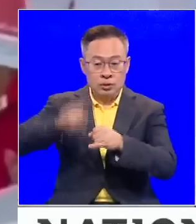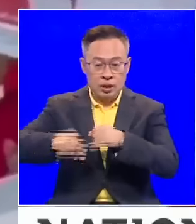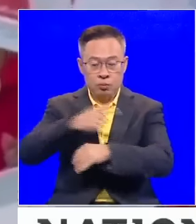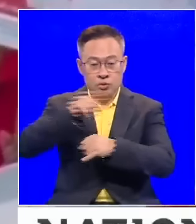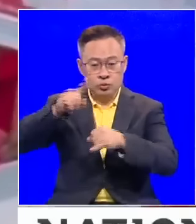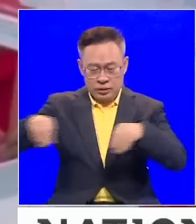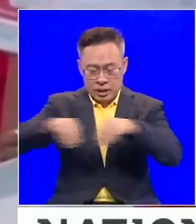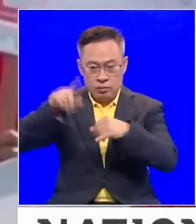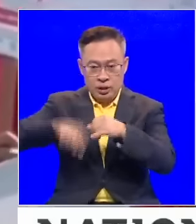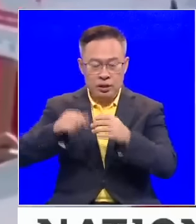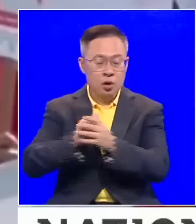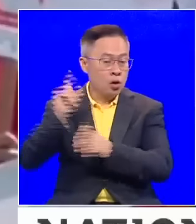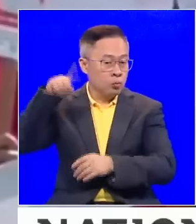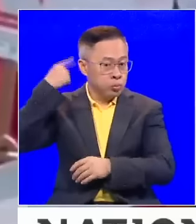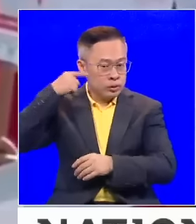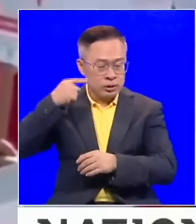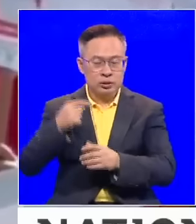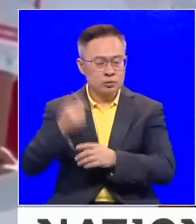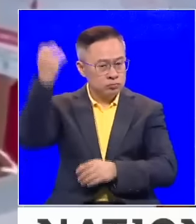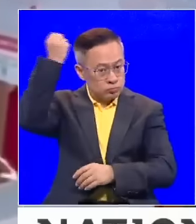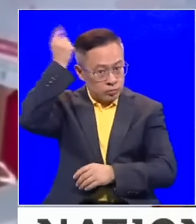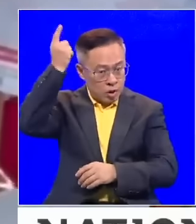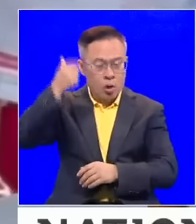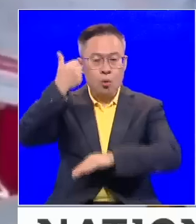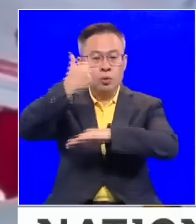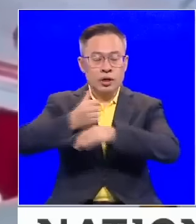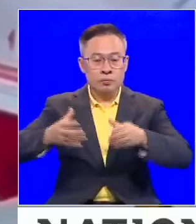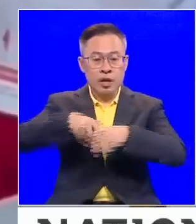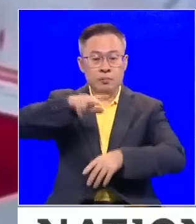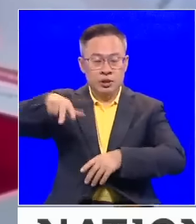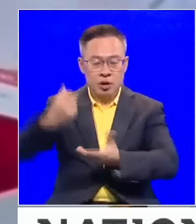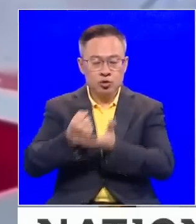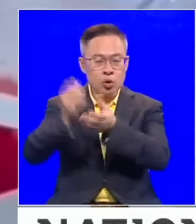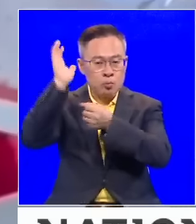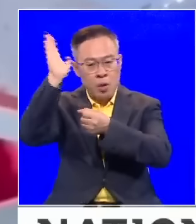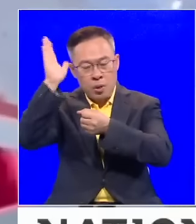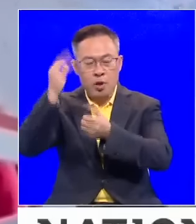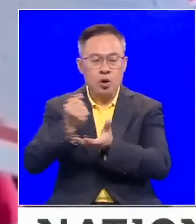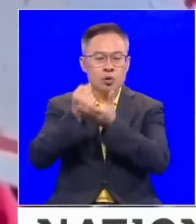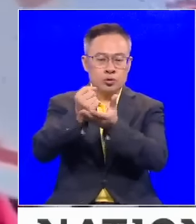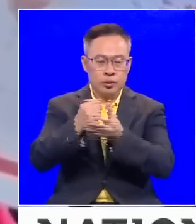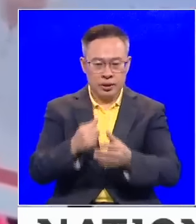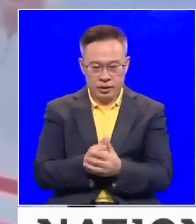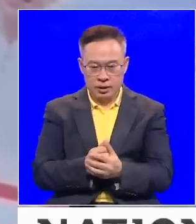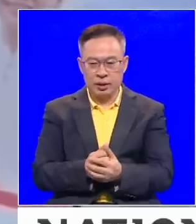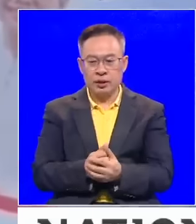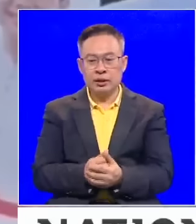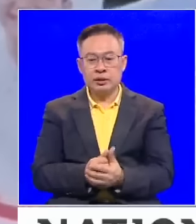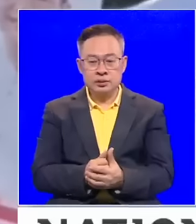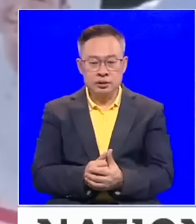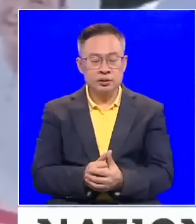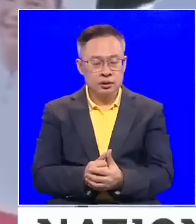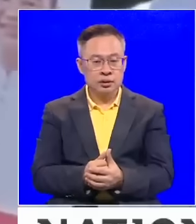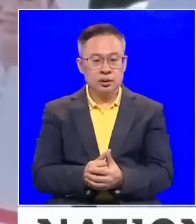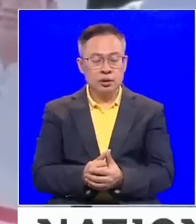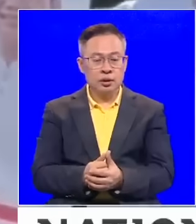คุณอุ๊งอิ๊งหัวหน้าพรรคเพื่อไทยลงพื้นที่ไปช่วยเรียกคะแนนเสียงด้วยคุณทวัฒน์เนี่ยนะคะถือเป็นสายตรง